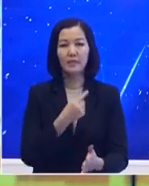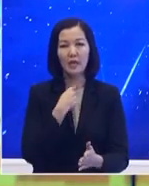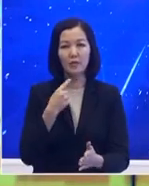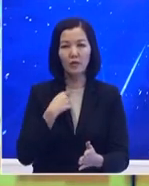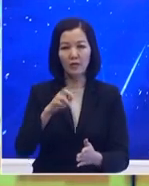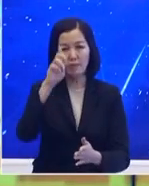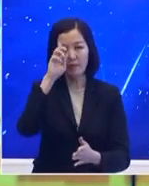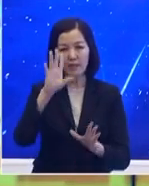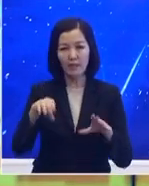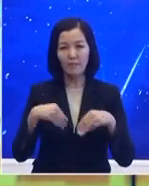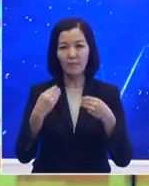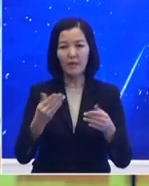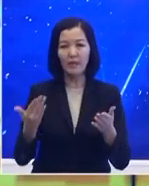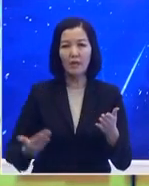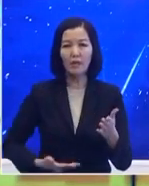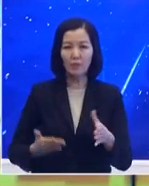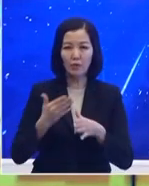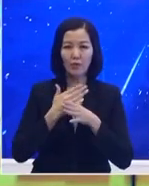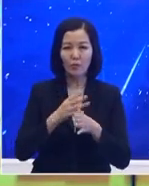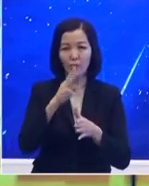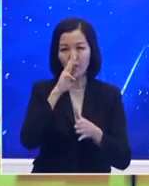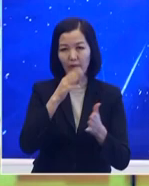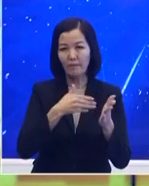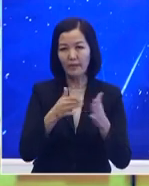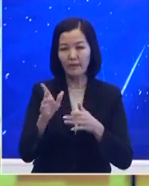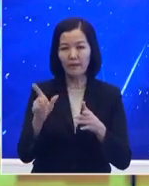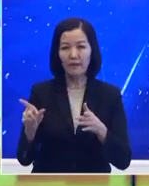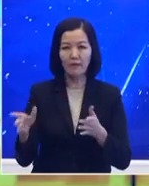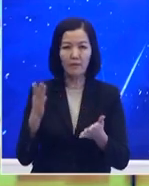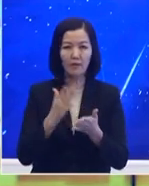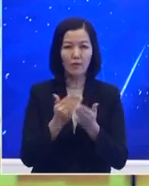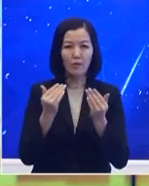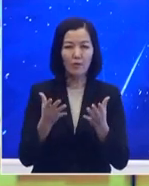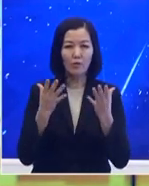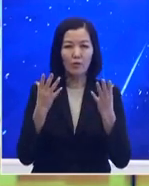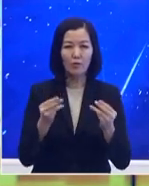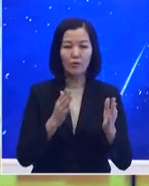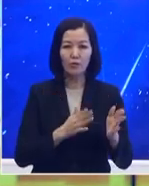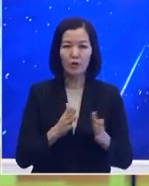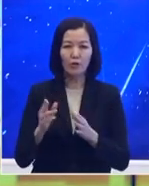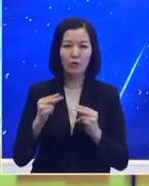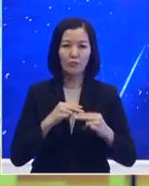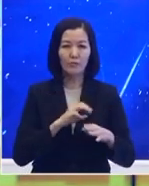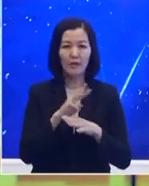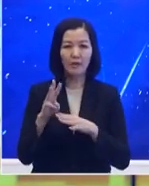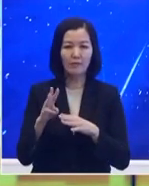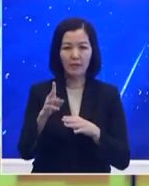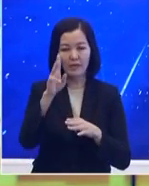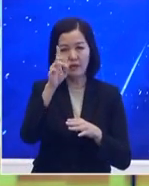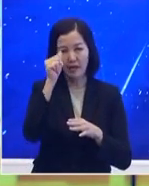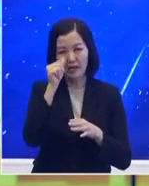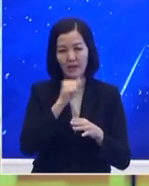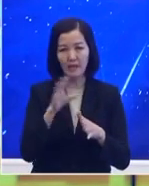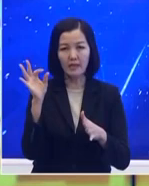Талдықорғанда мемлекеттен берілетін атаулы әлеуметтік көмектен бас тартқандар да бар. Бүгінгі күнде олар тұрақты жұмыспен қамтылып, айлық табысы